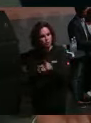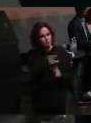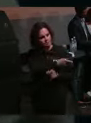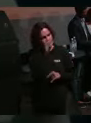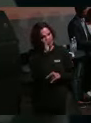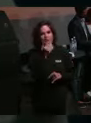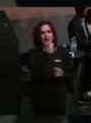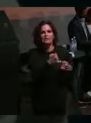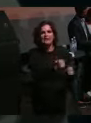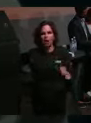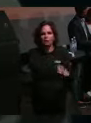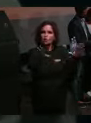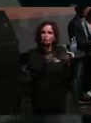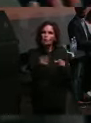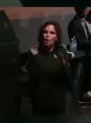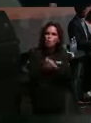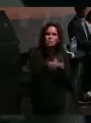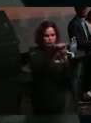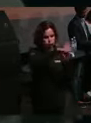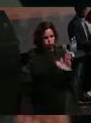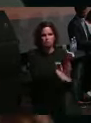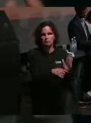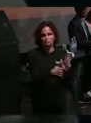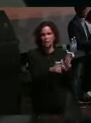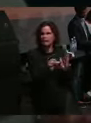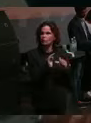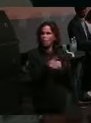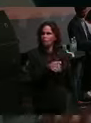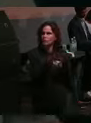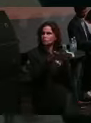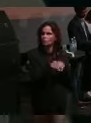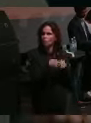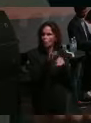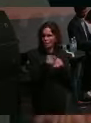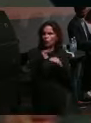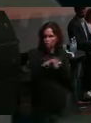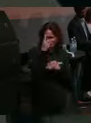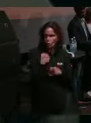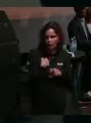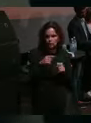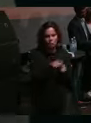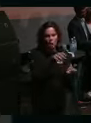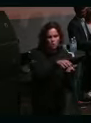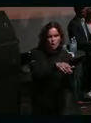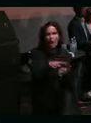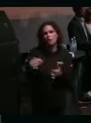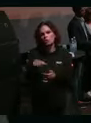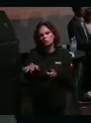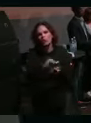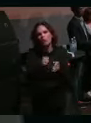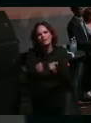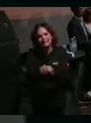tiltak. Det 100 punkter, litt mer enn 100 punkter faktisk totalt, som tar for seg både lokal og nasjonalpolitikk, som med på å